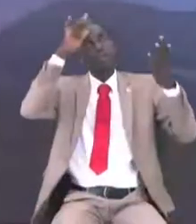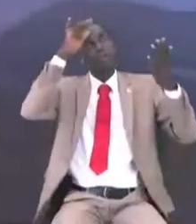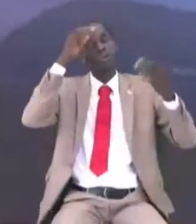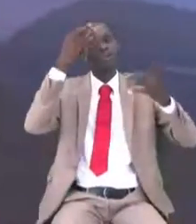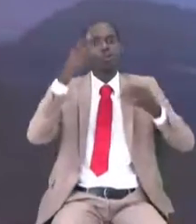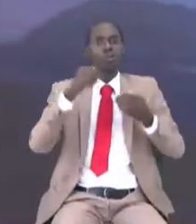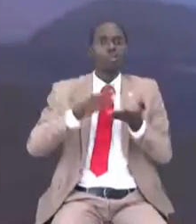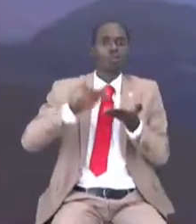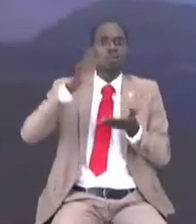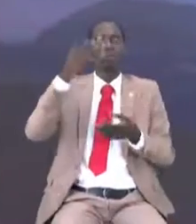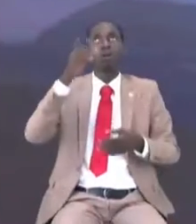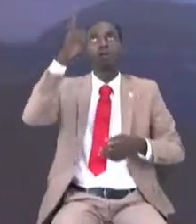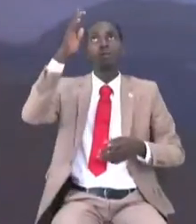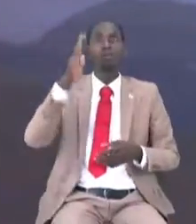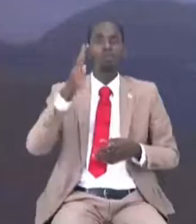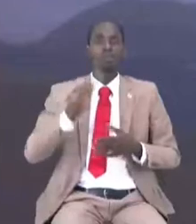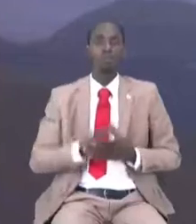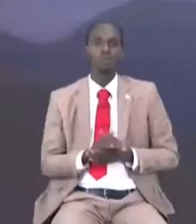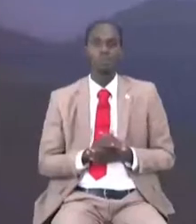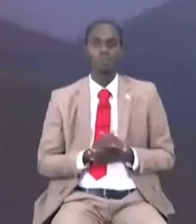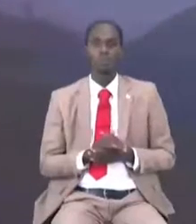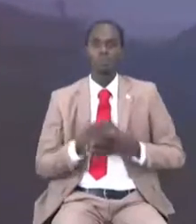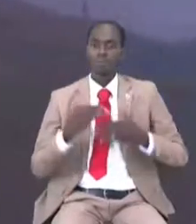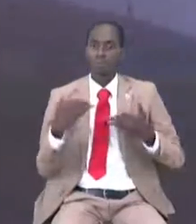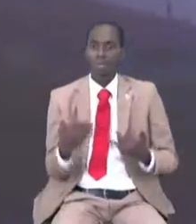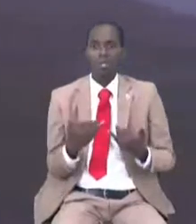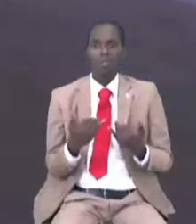Et puis, nous sommes gardés